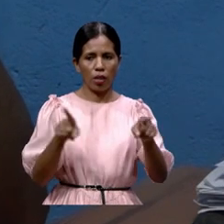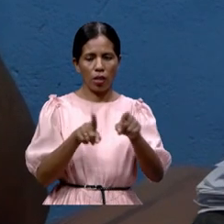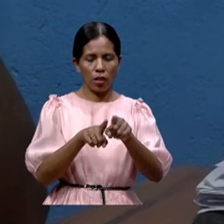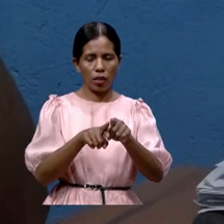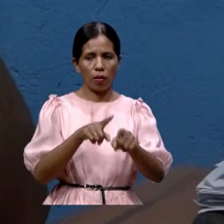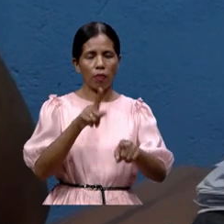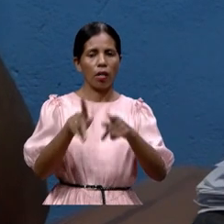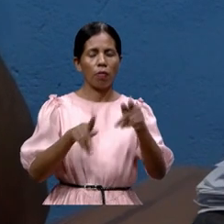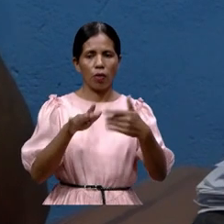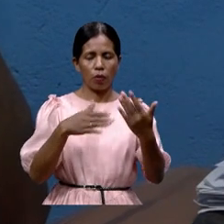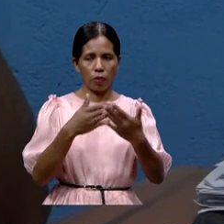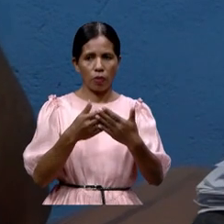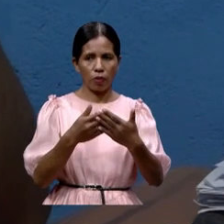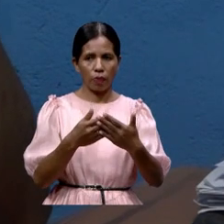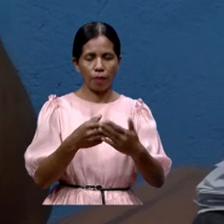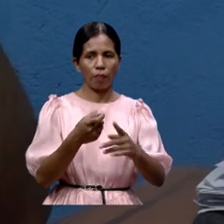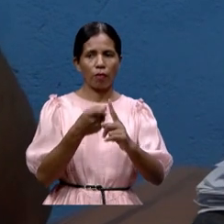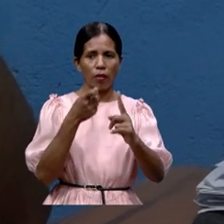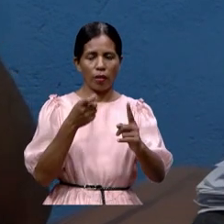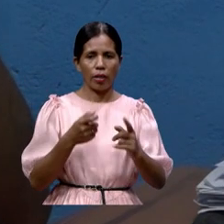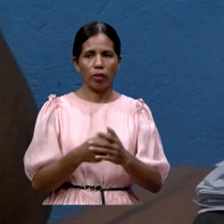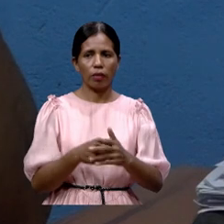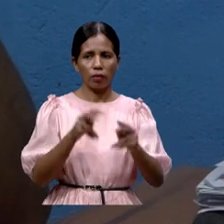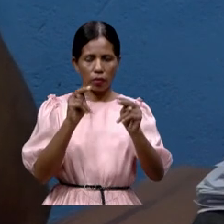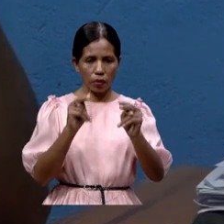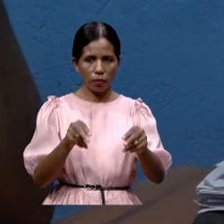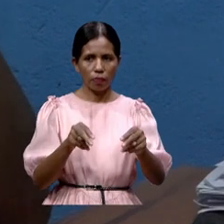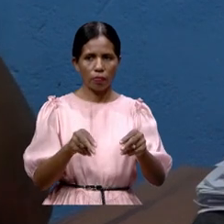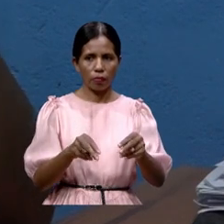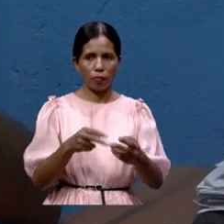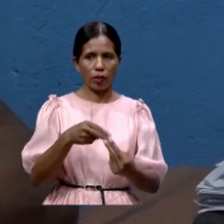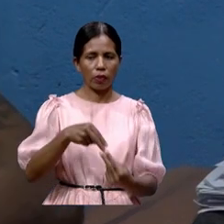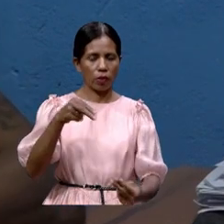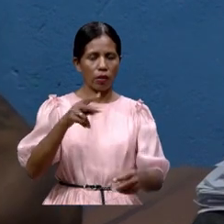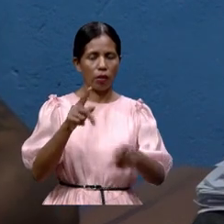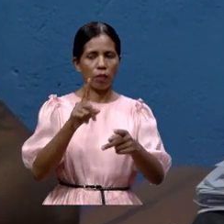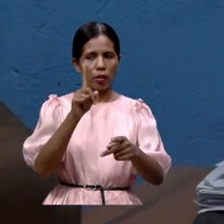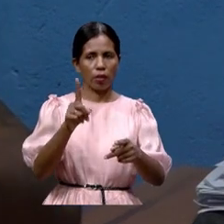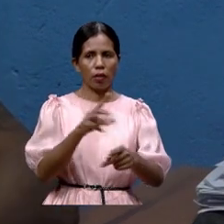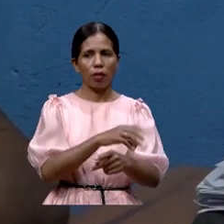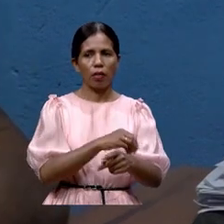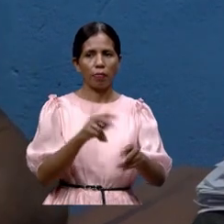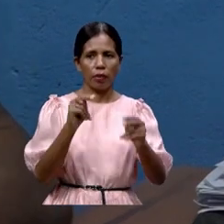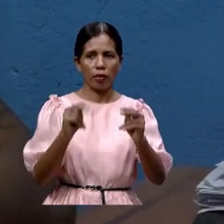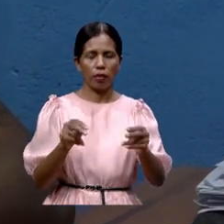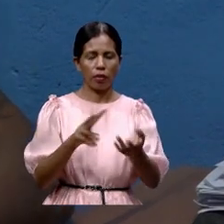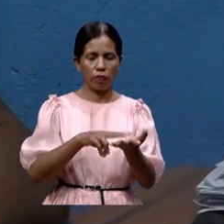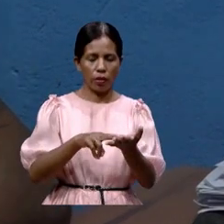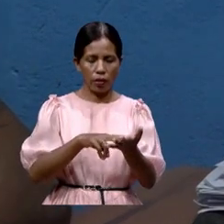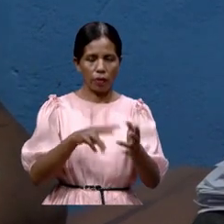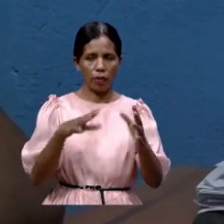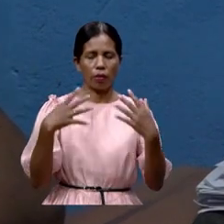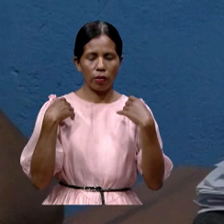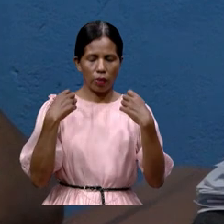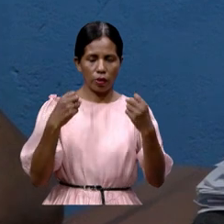tu, in termus de nesidaris, emang ditulis sama MH ada ne lah nesa, baru persis bokor, baru persis vitamina, baru persis